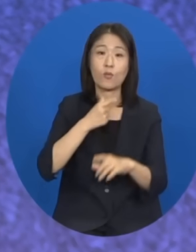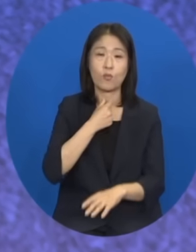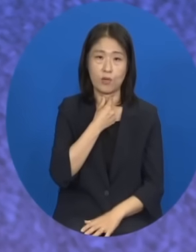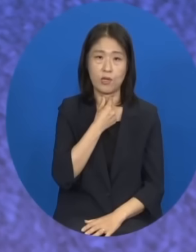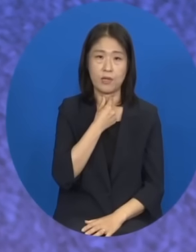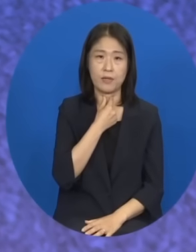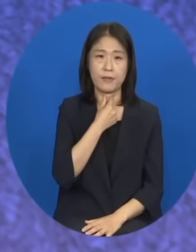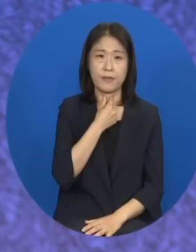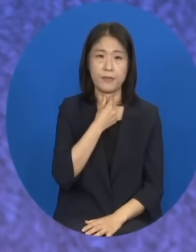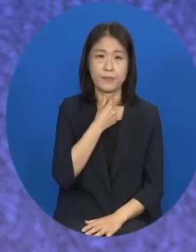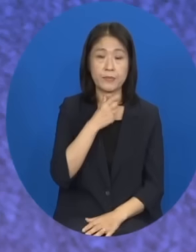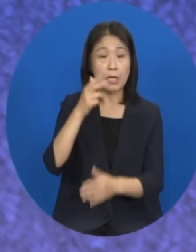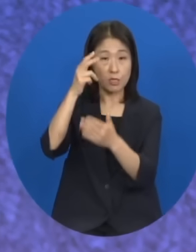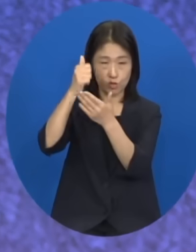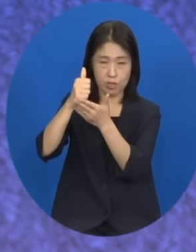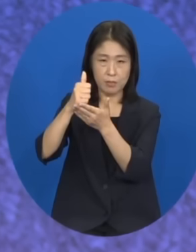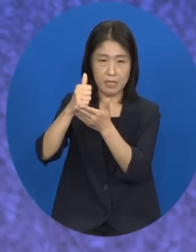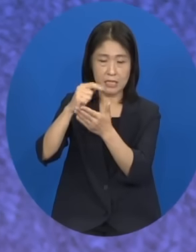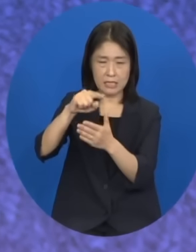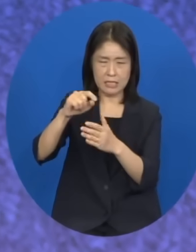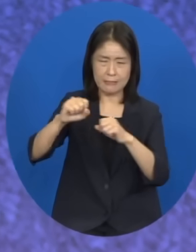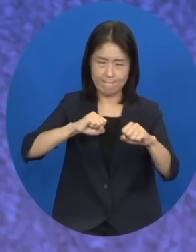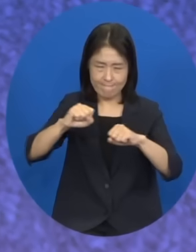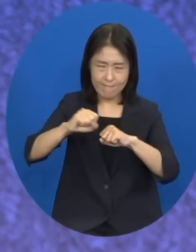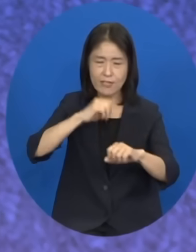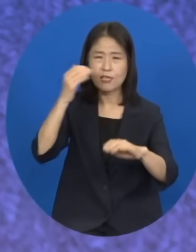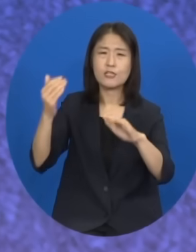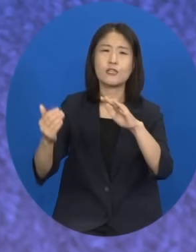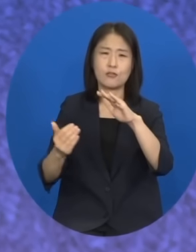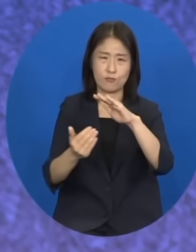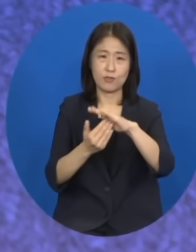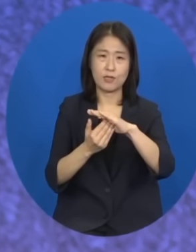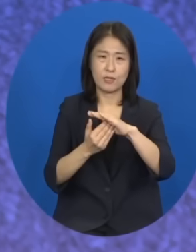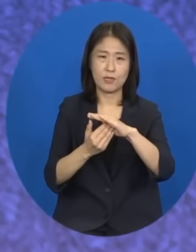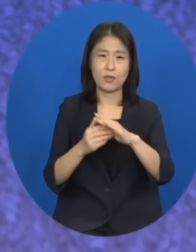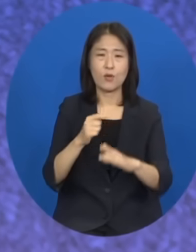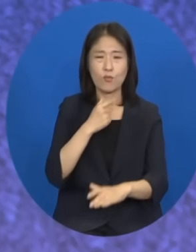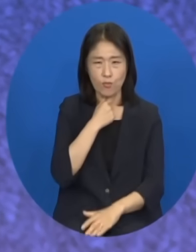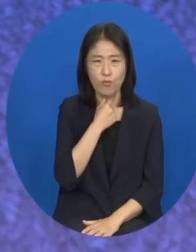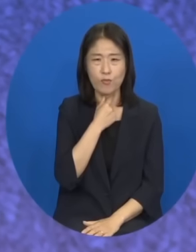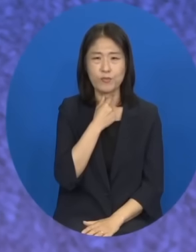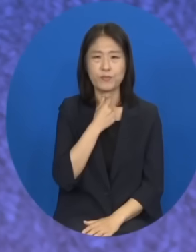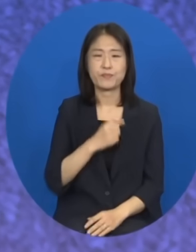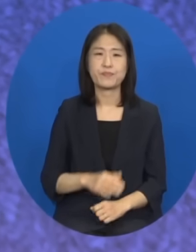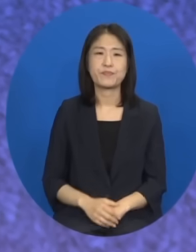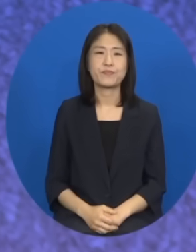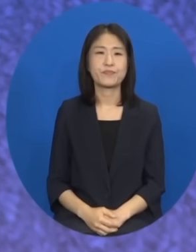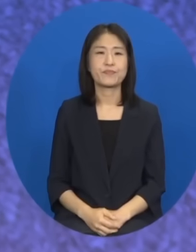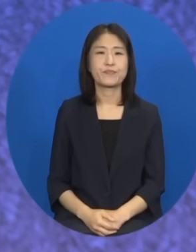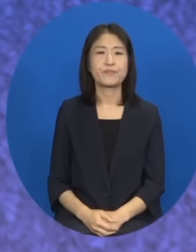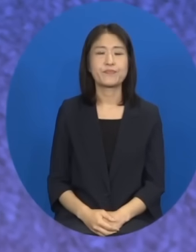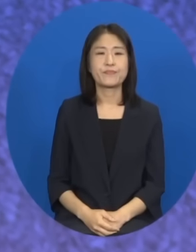주님이 그 역사를 이루어 주시기를 정말 간절히 마음에 소원합니다.